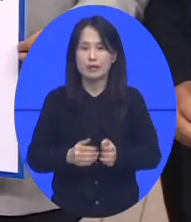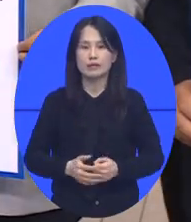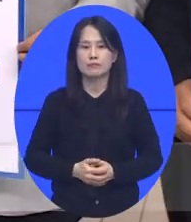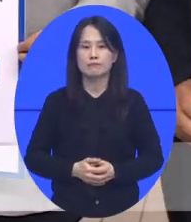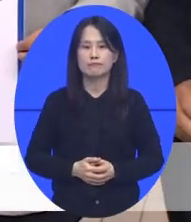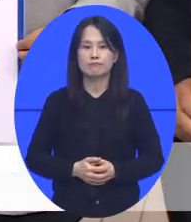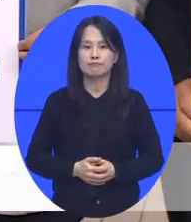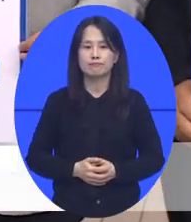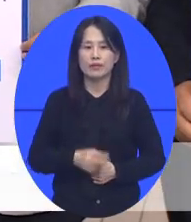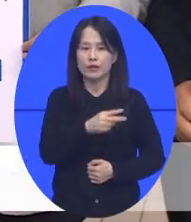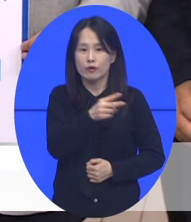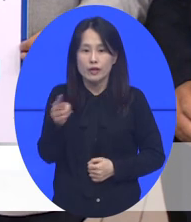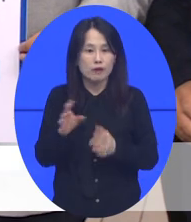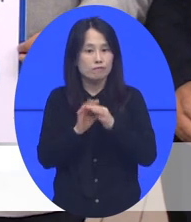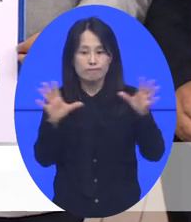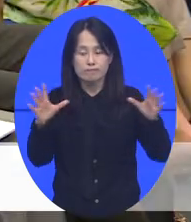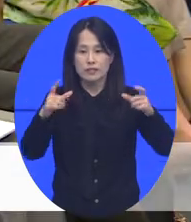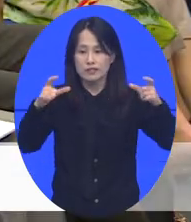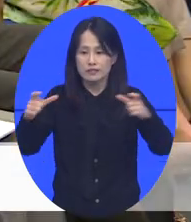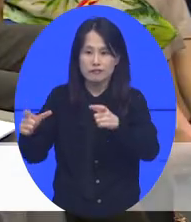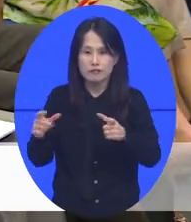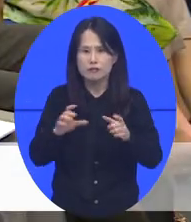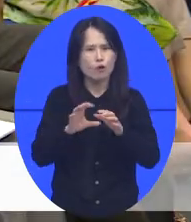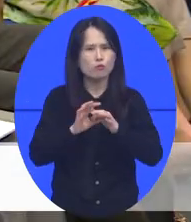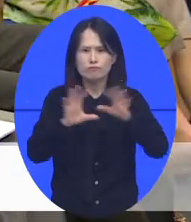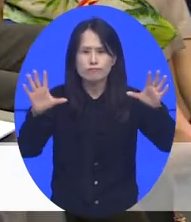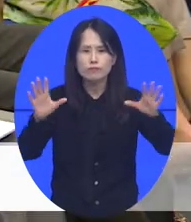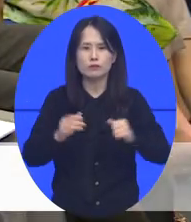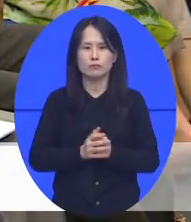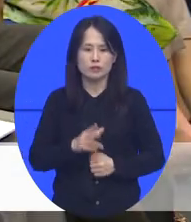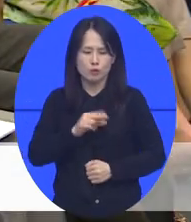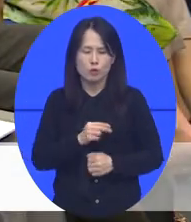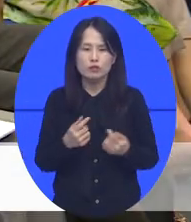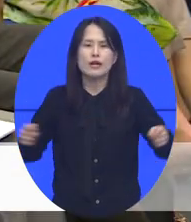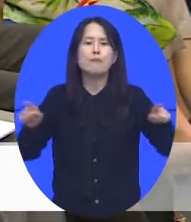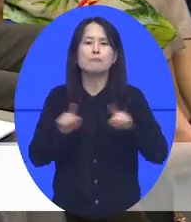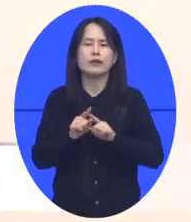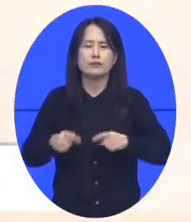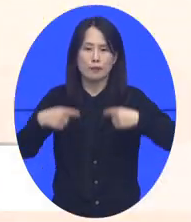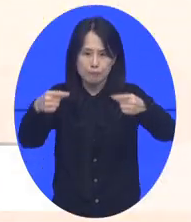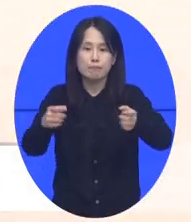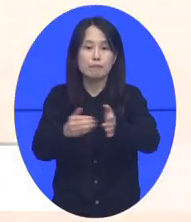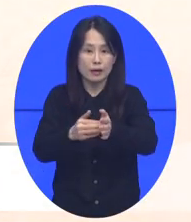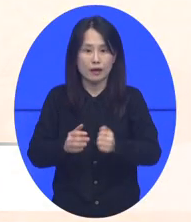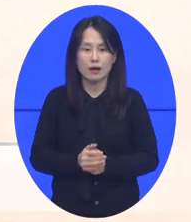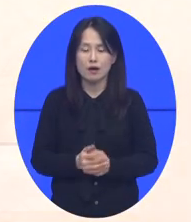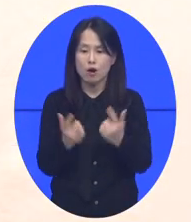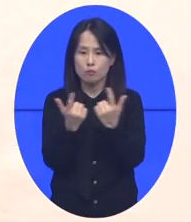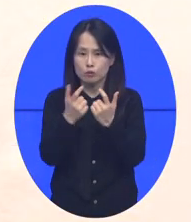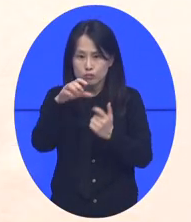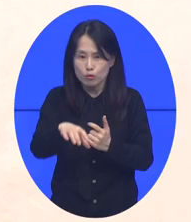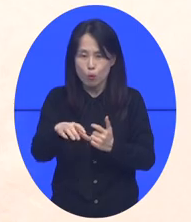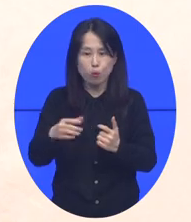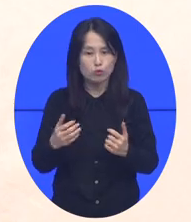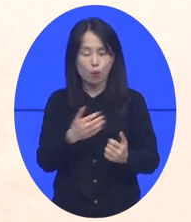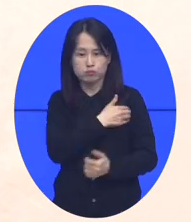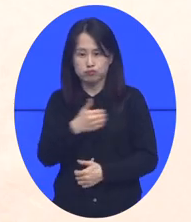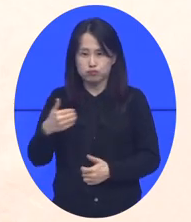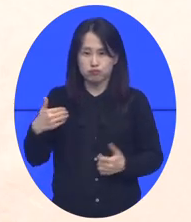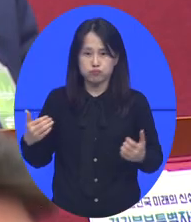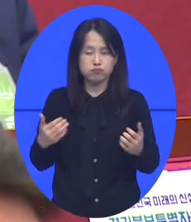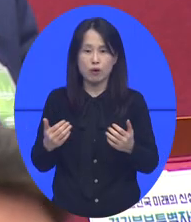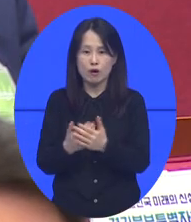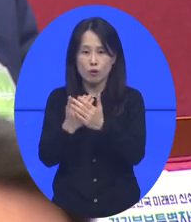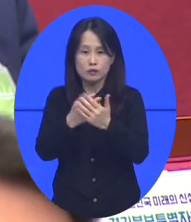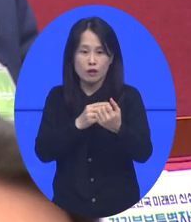자리. 여야, 지역, 구분 없이 의원들이 함께 했는데 경기 북부의 풍부한 성장